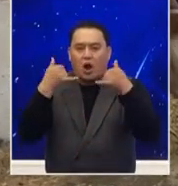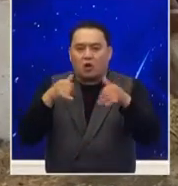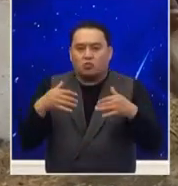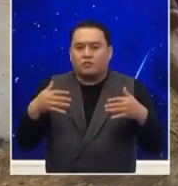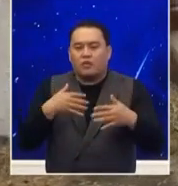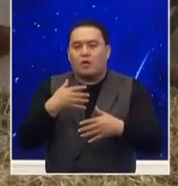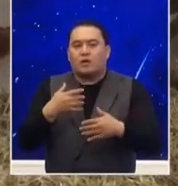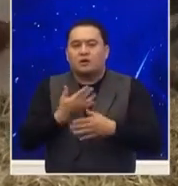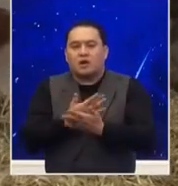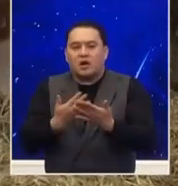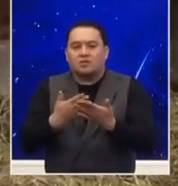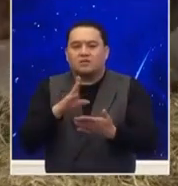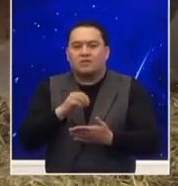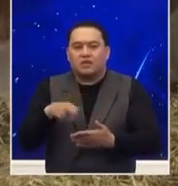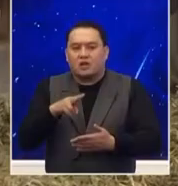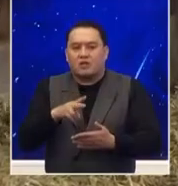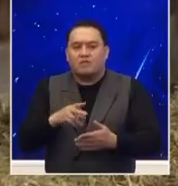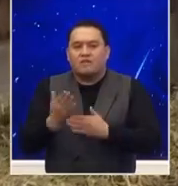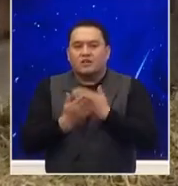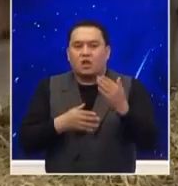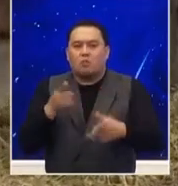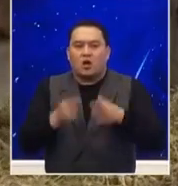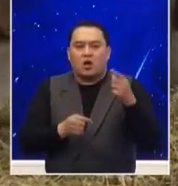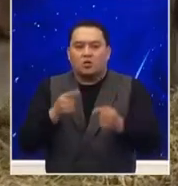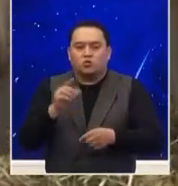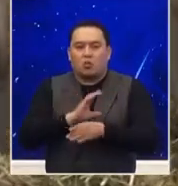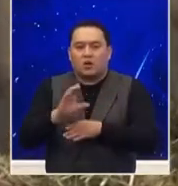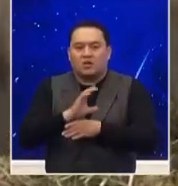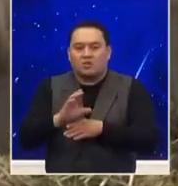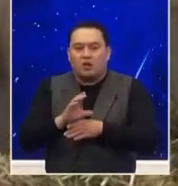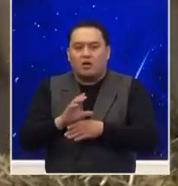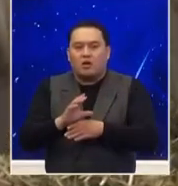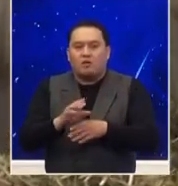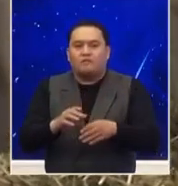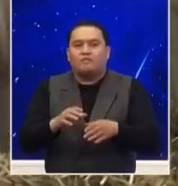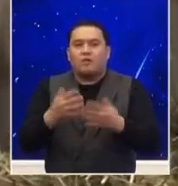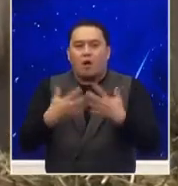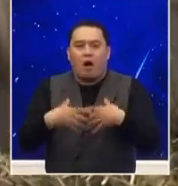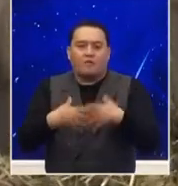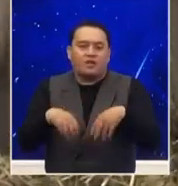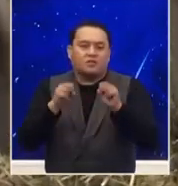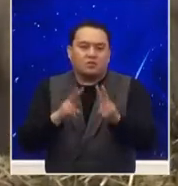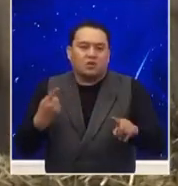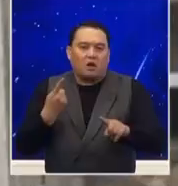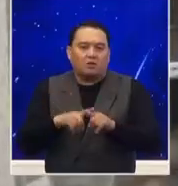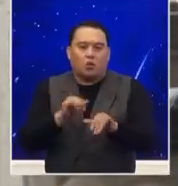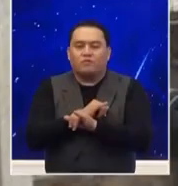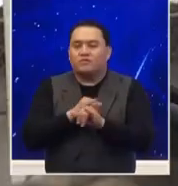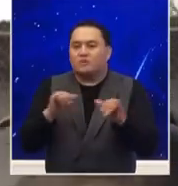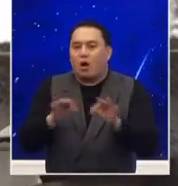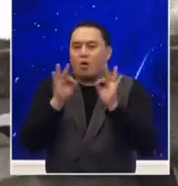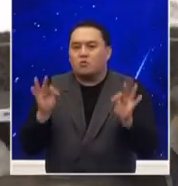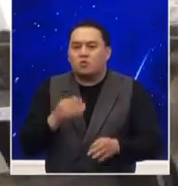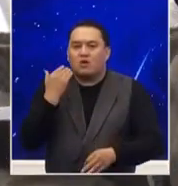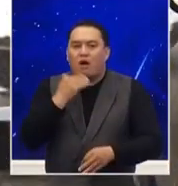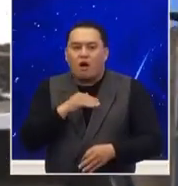и гошнинскую породы, зарекомендовавшие себя высокой молочной продуктивностью. Дойка осуществляется посредством специальной техники для увеличения объема и